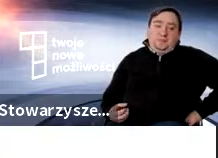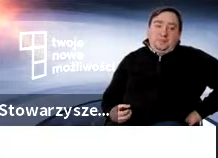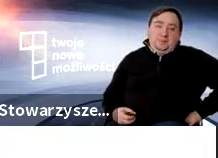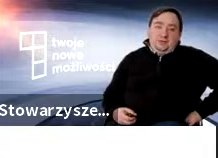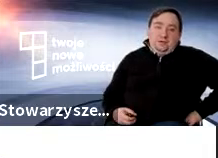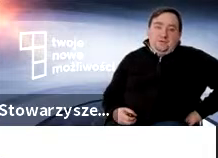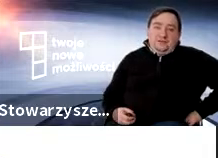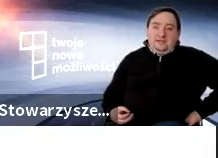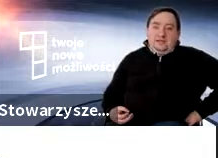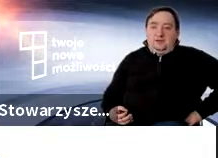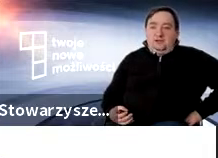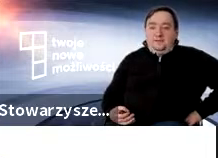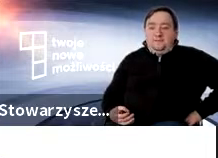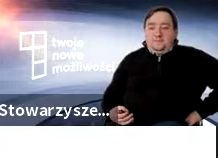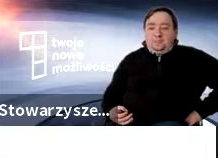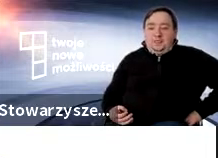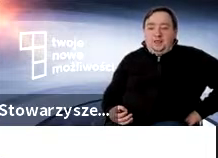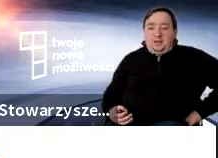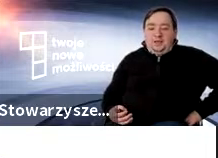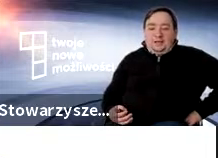Wczoraj to kwestia, która